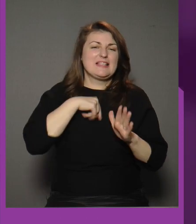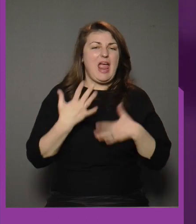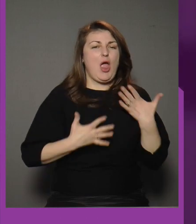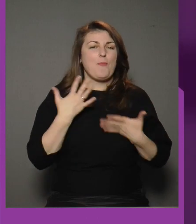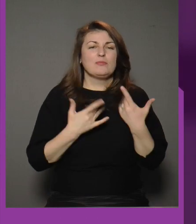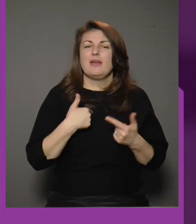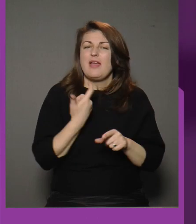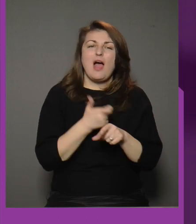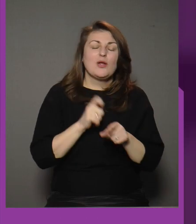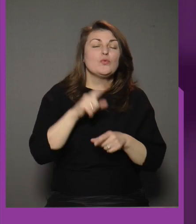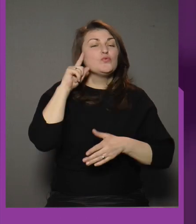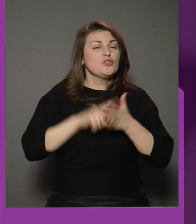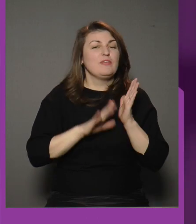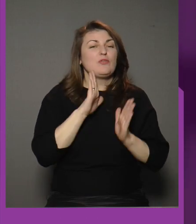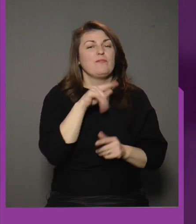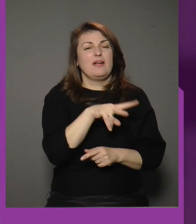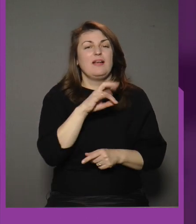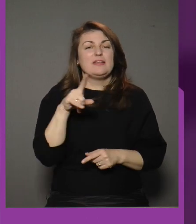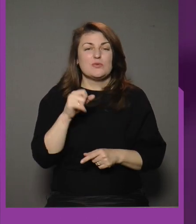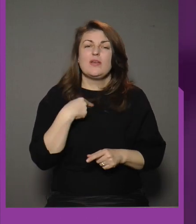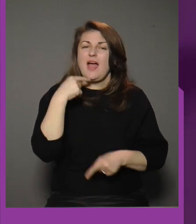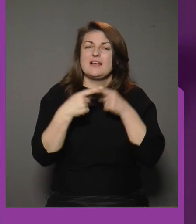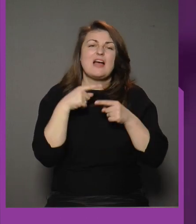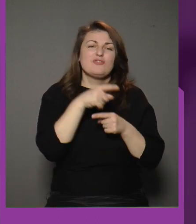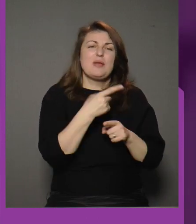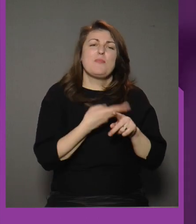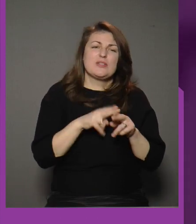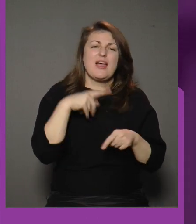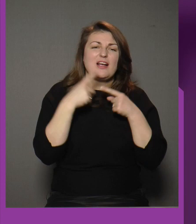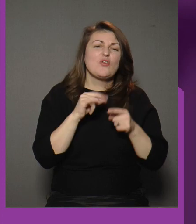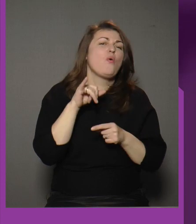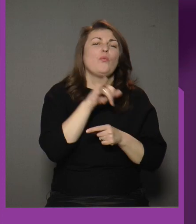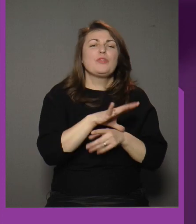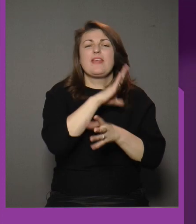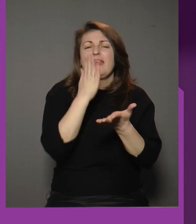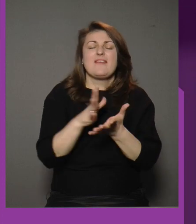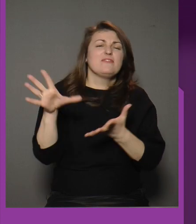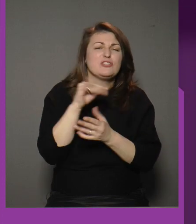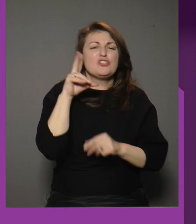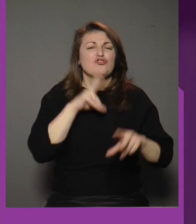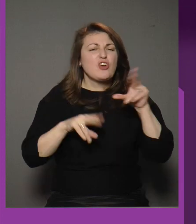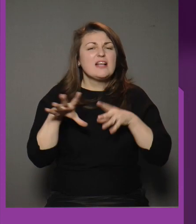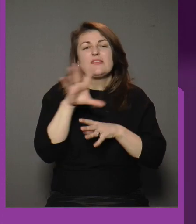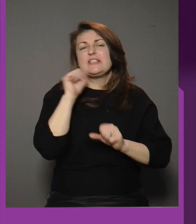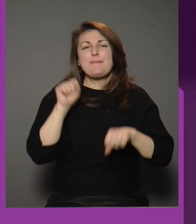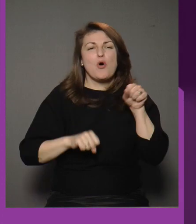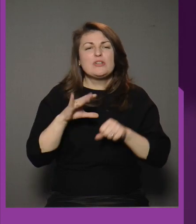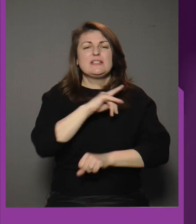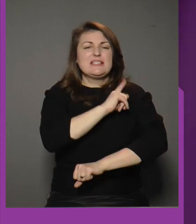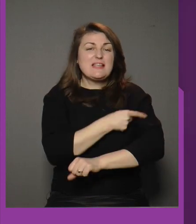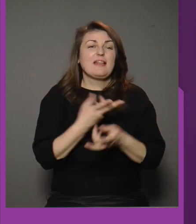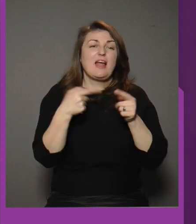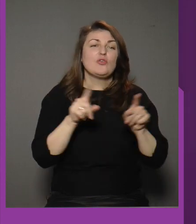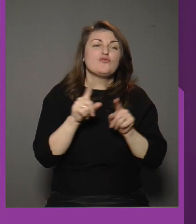Я дуже вірю в Лізу. Я завжди їй про це казала, що в неї є всі шанси, всі можливості і сила для того,